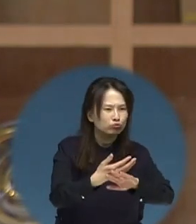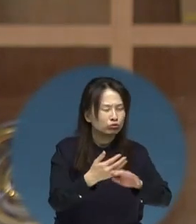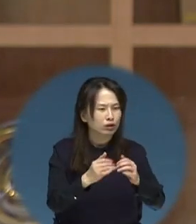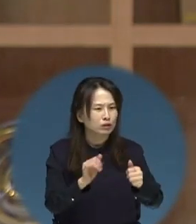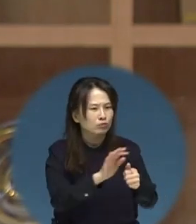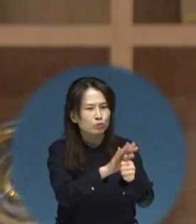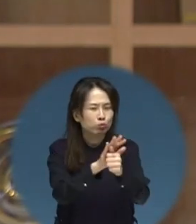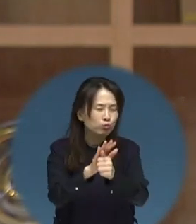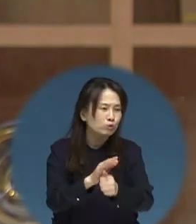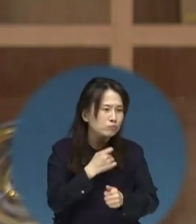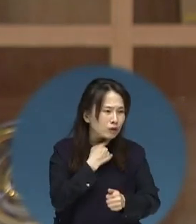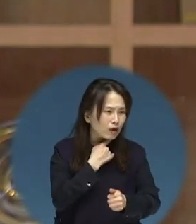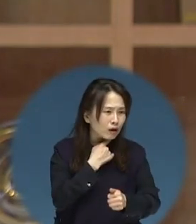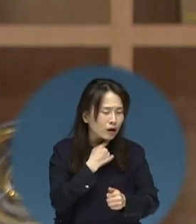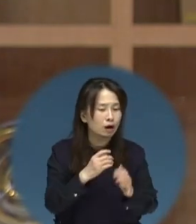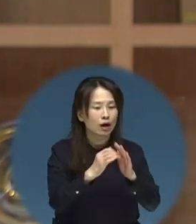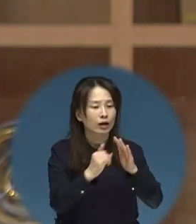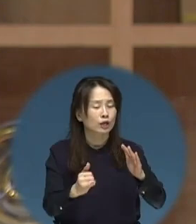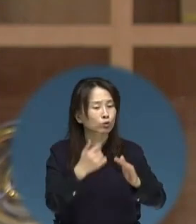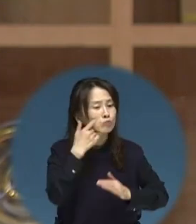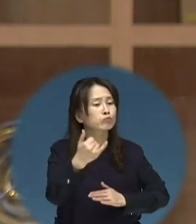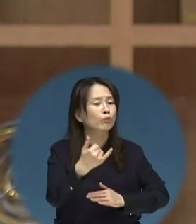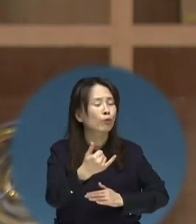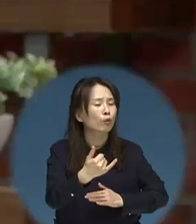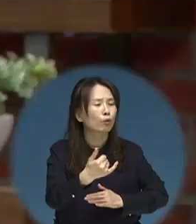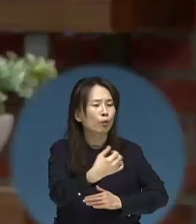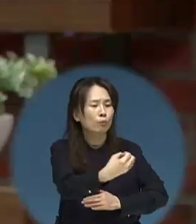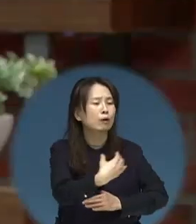벌리고 다니고 가족들이 뭐라 그래요 처음에?